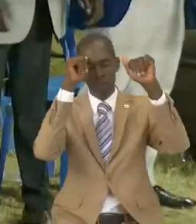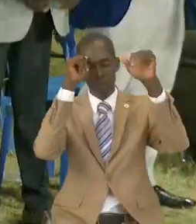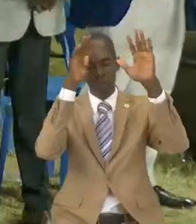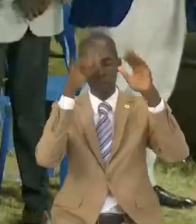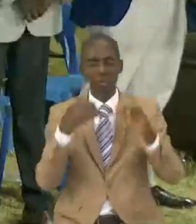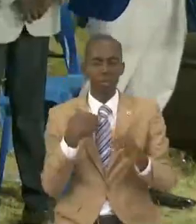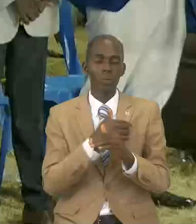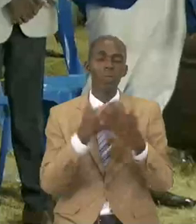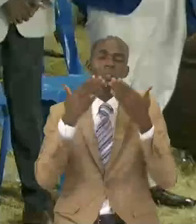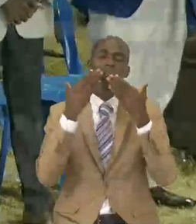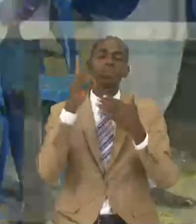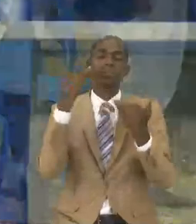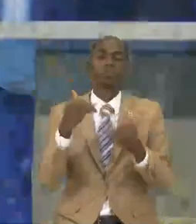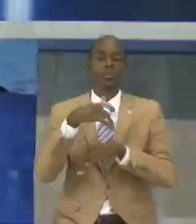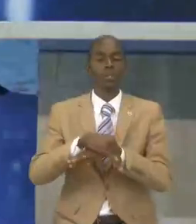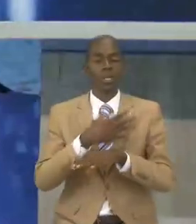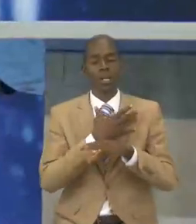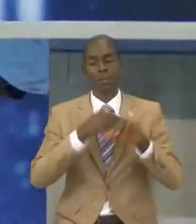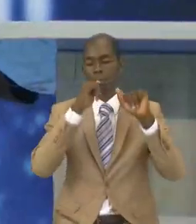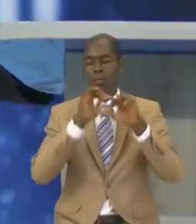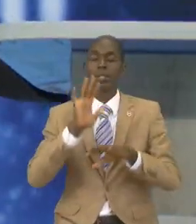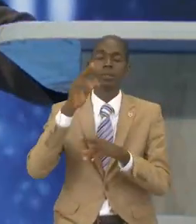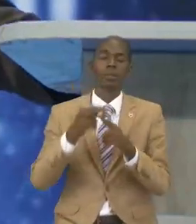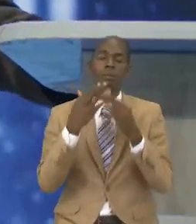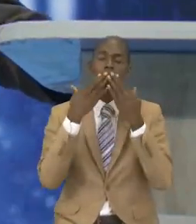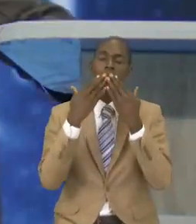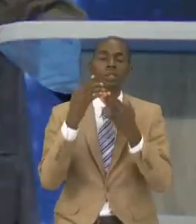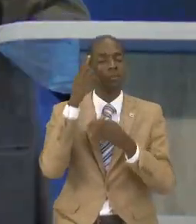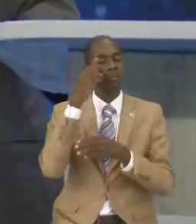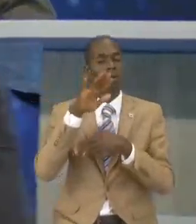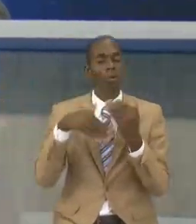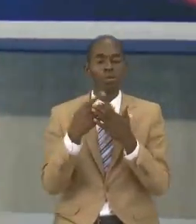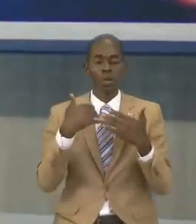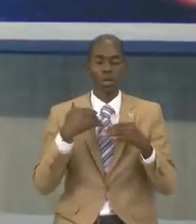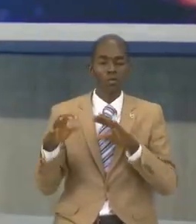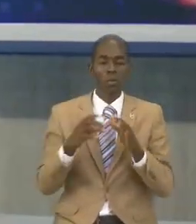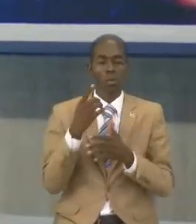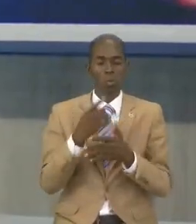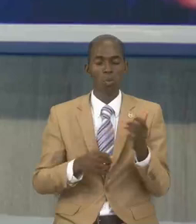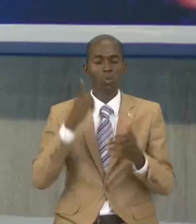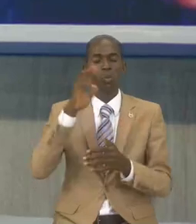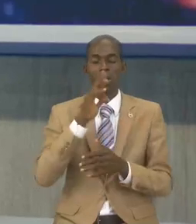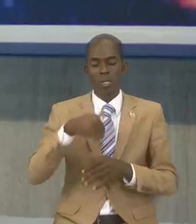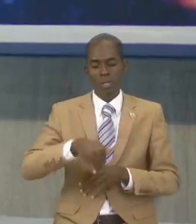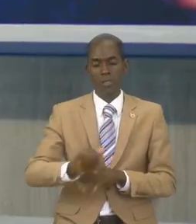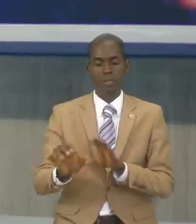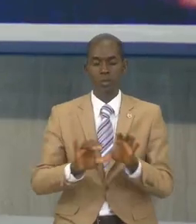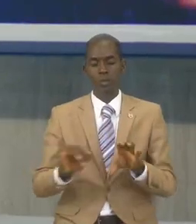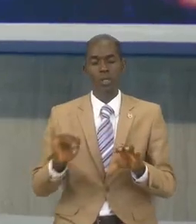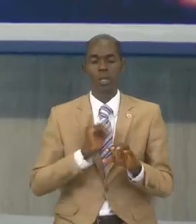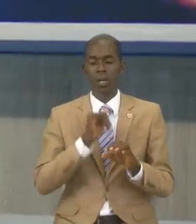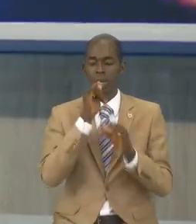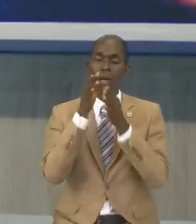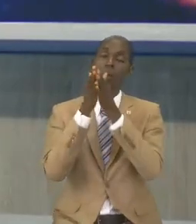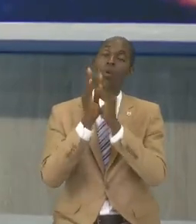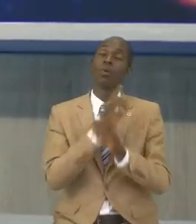Père, nous te remercions ce soir, nous bénissons ton nom. Merci pour ce que tu as fait, pour ce que tu feras. Et je demande,